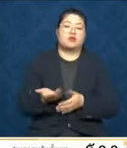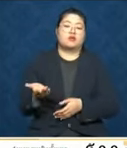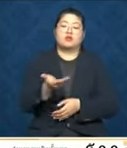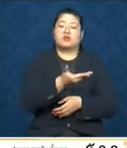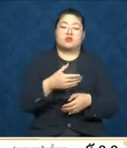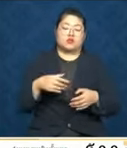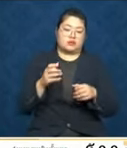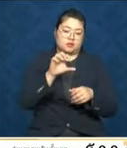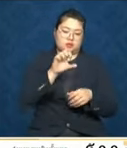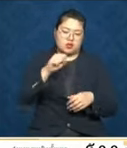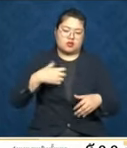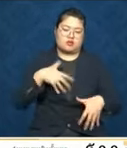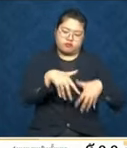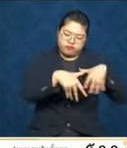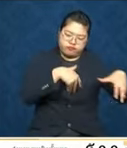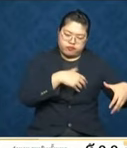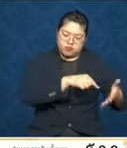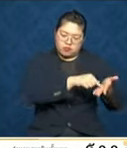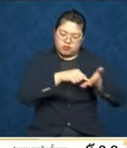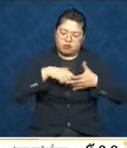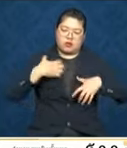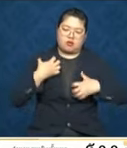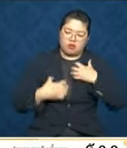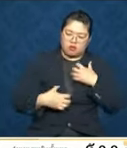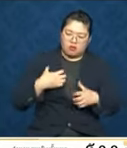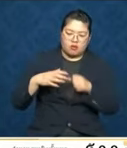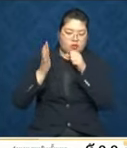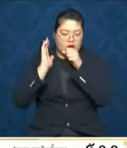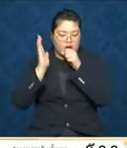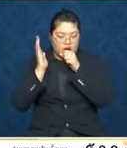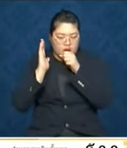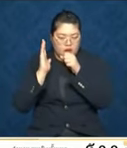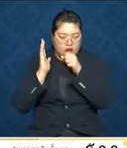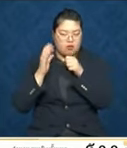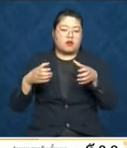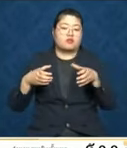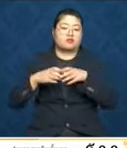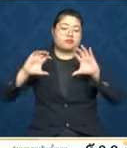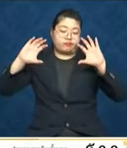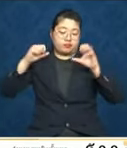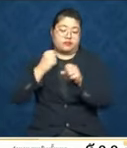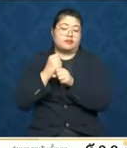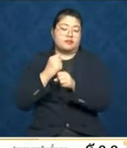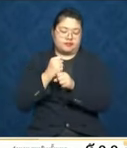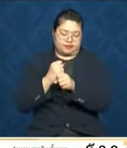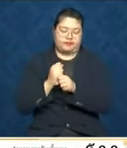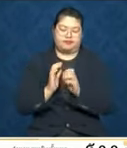ชิกได้เอาความเดือดร้อนของเขามาให้สภาและรัฐบาลดำเนินการครับขอบคุณครับ